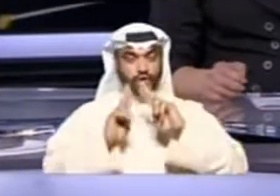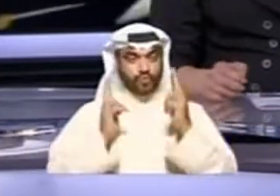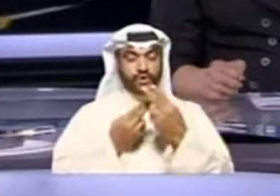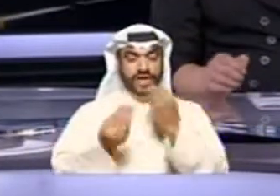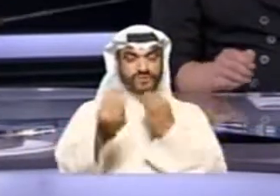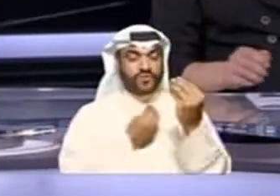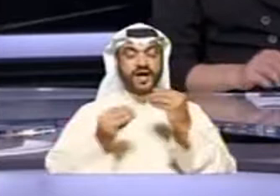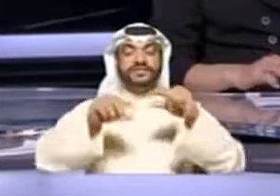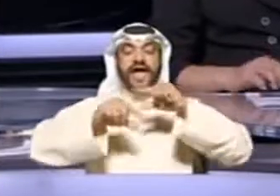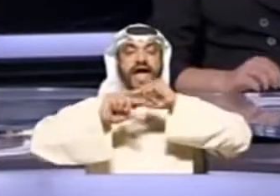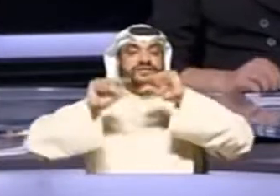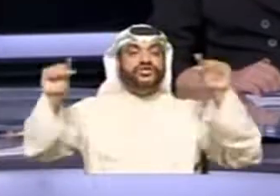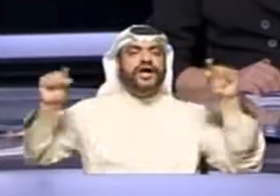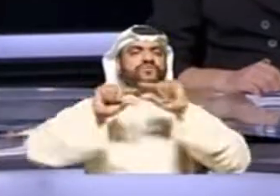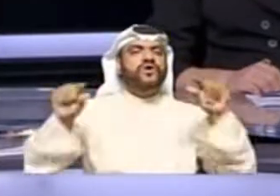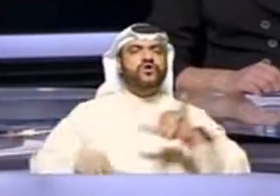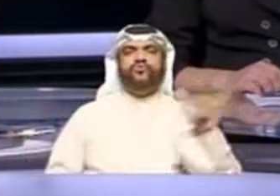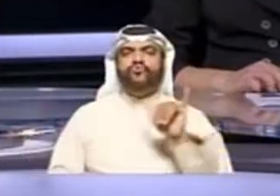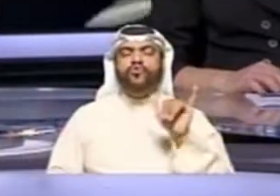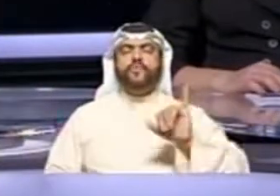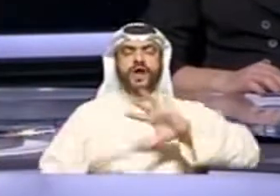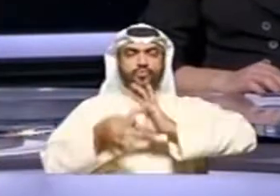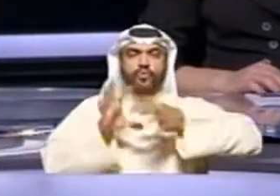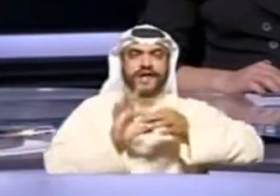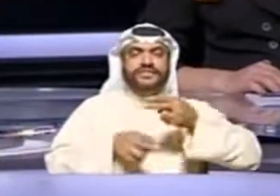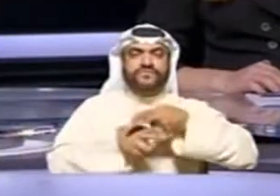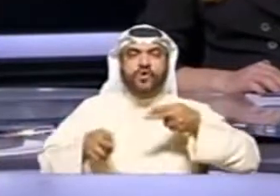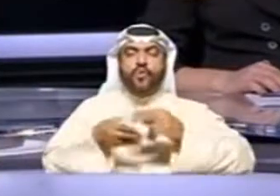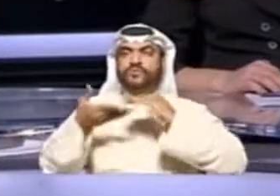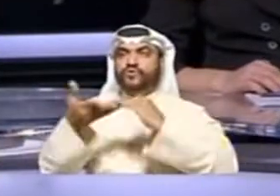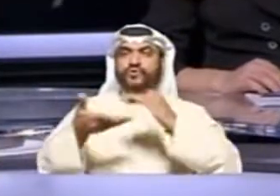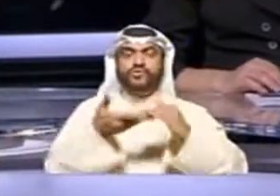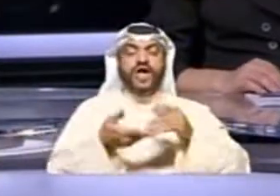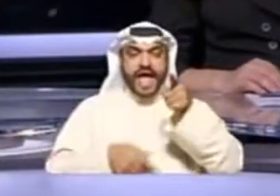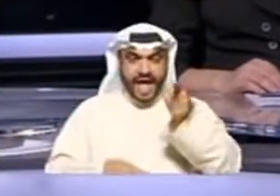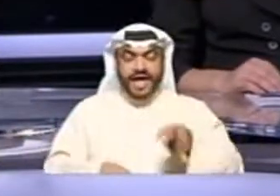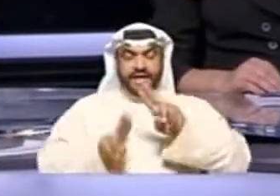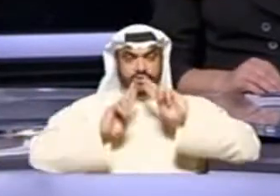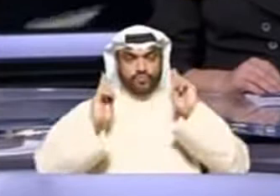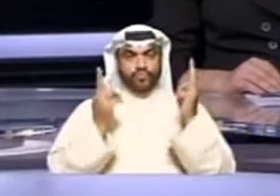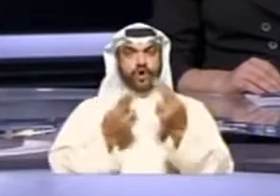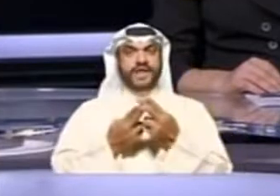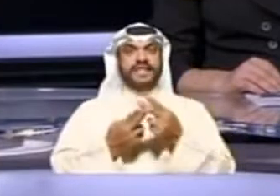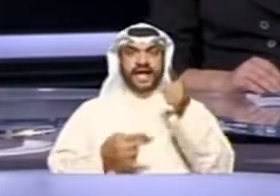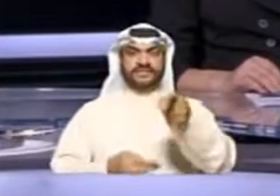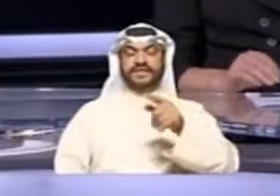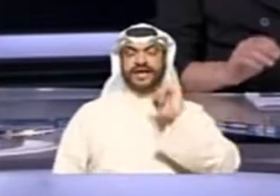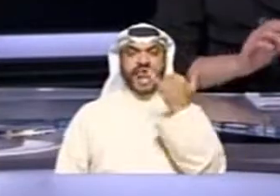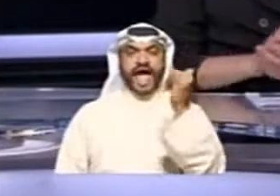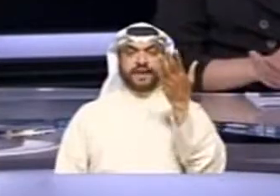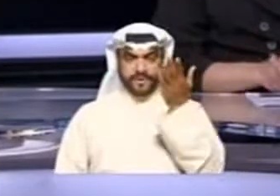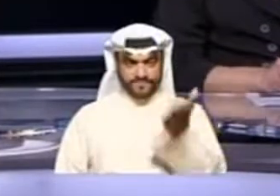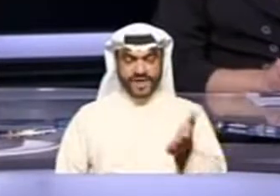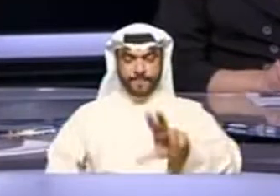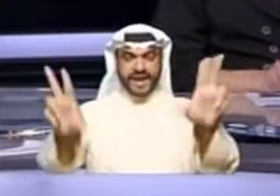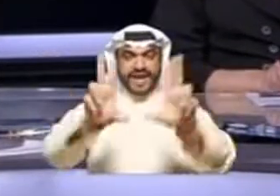هذا الشعار يأتي تأكيدا على أهمية دور المؤسسات الإعلامية في المجتمع. الملتقى الإعلامي العربي الذي ستبدأ فعالياته